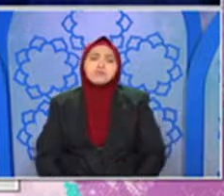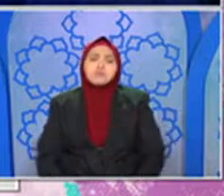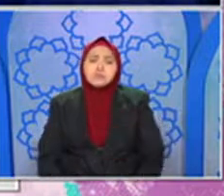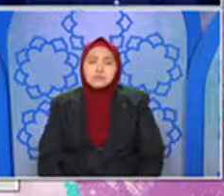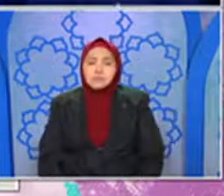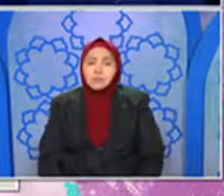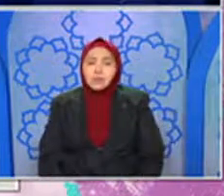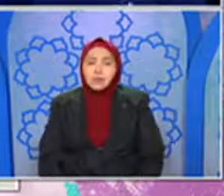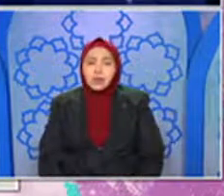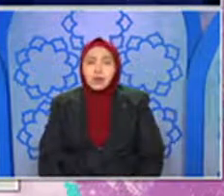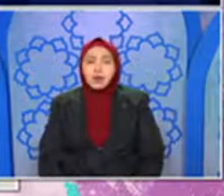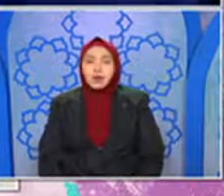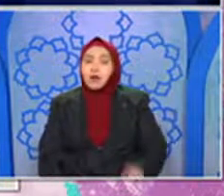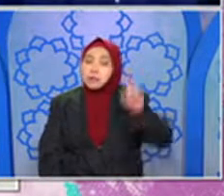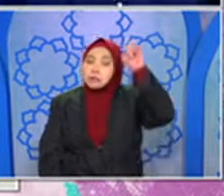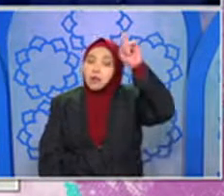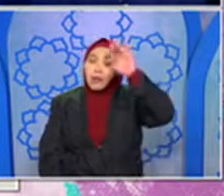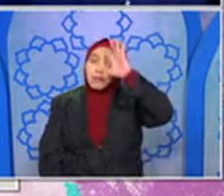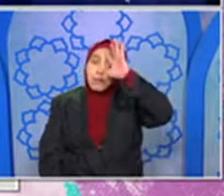بصير خلق